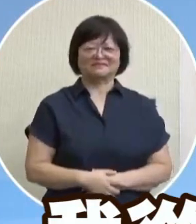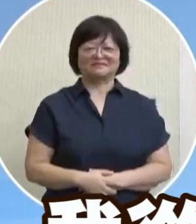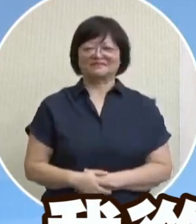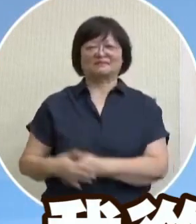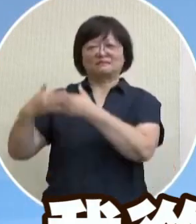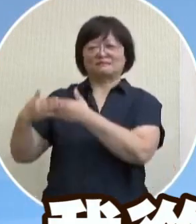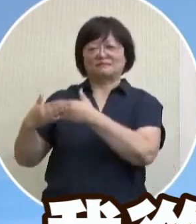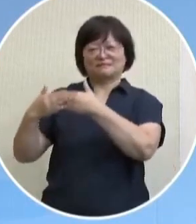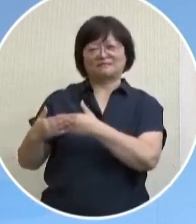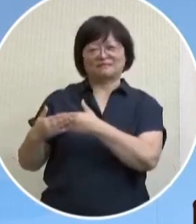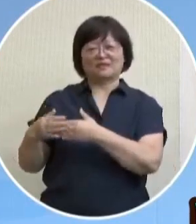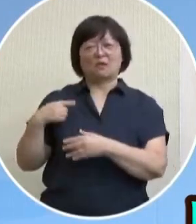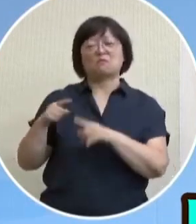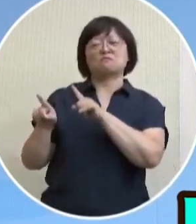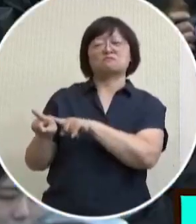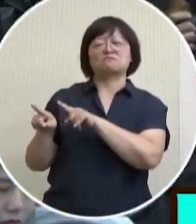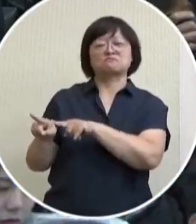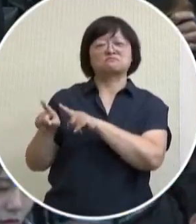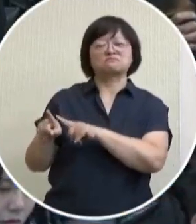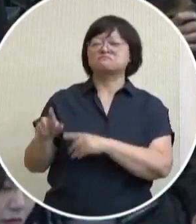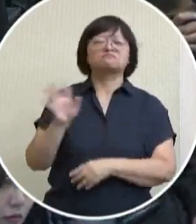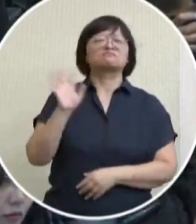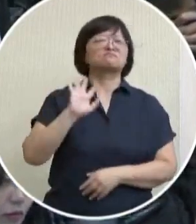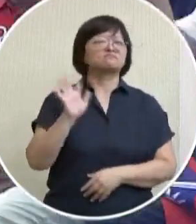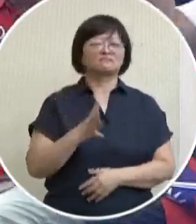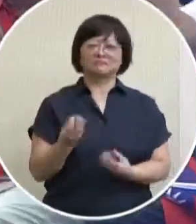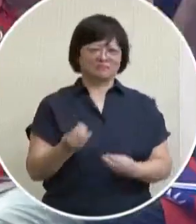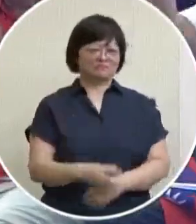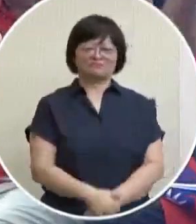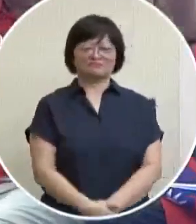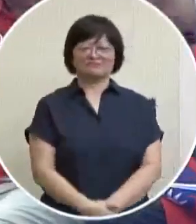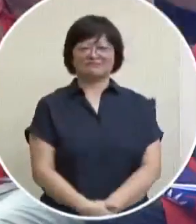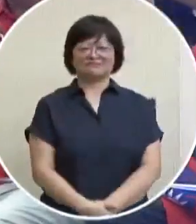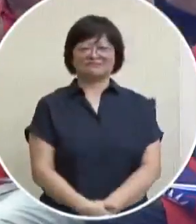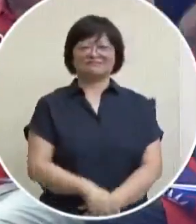中华人民共和国、中国共产党的控制，对不对呀？